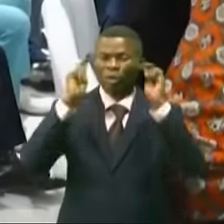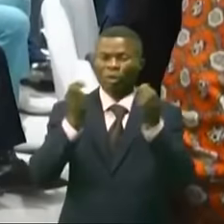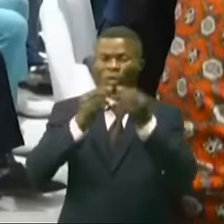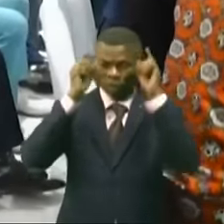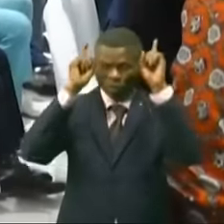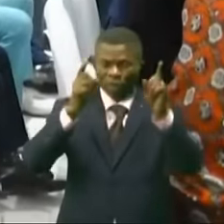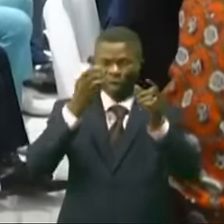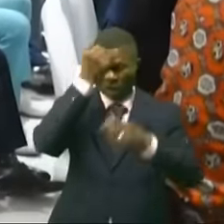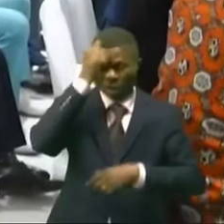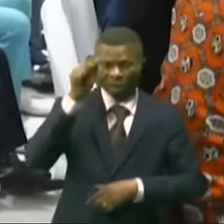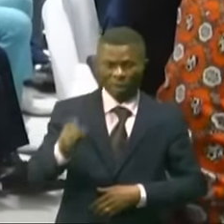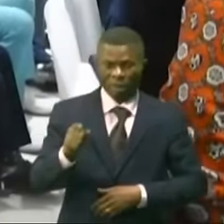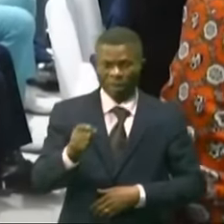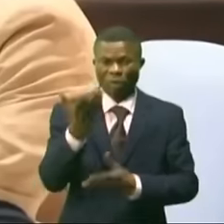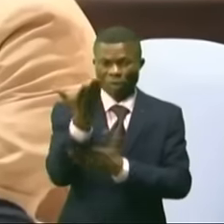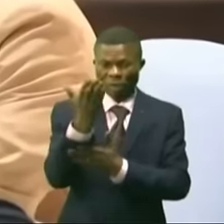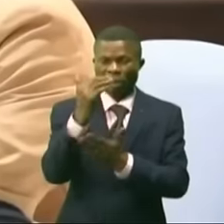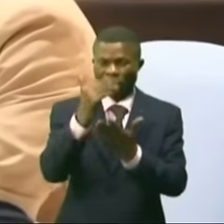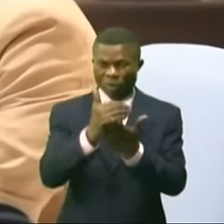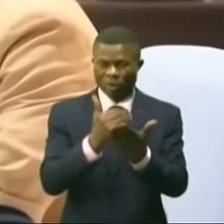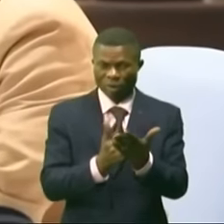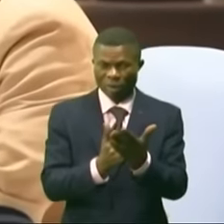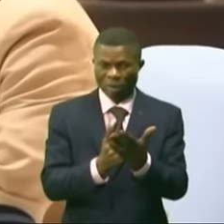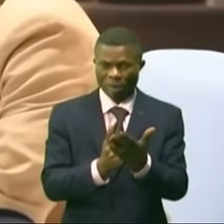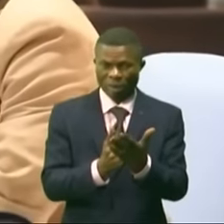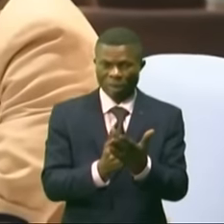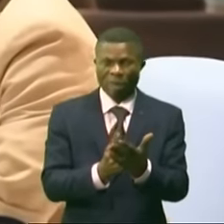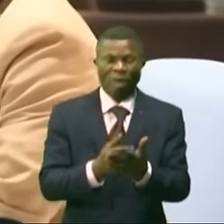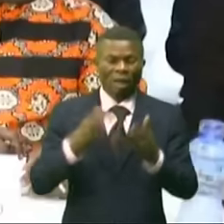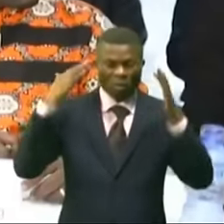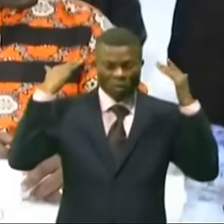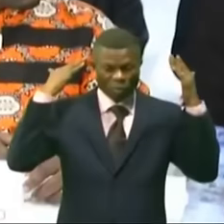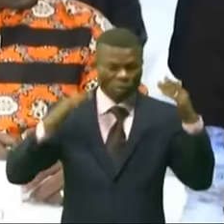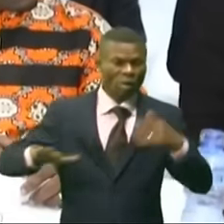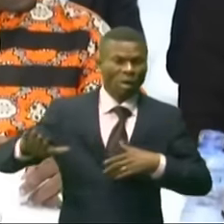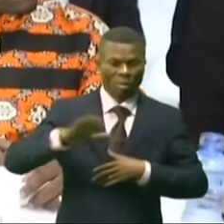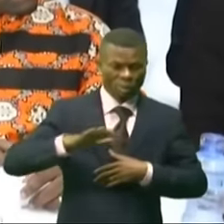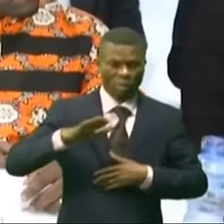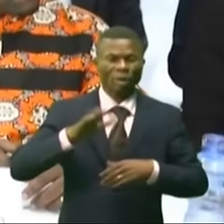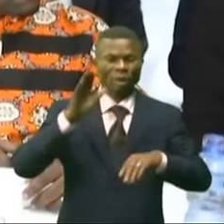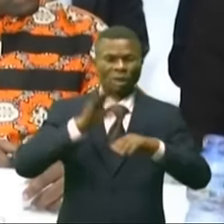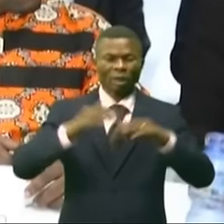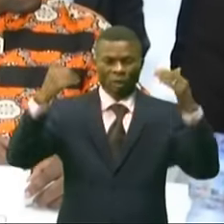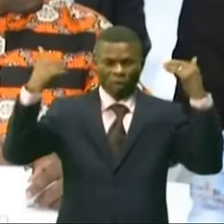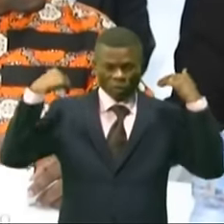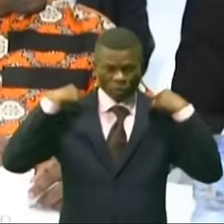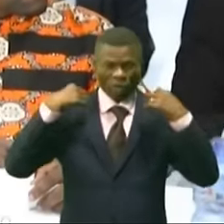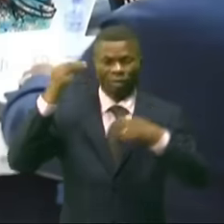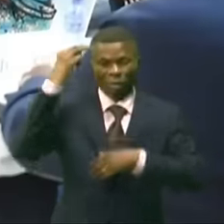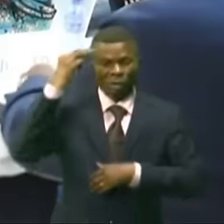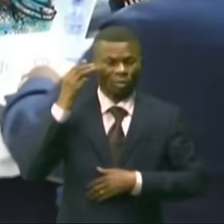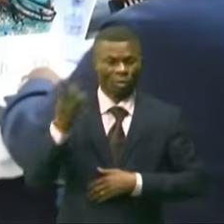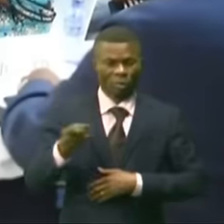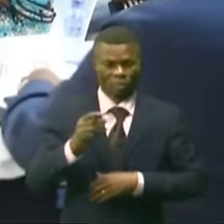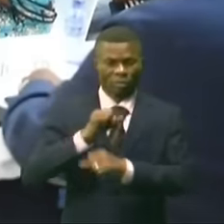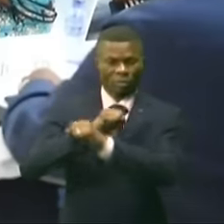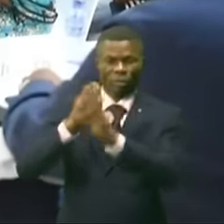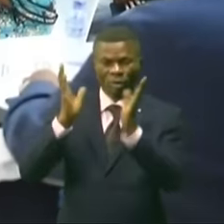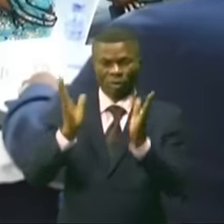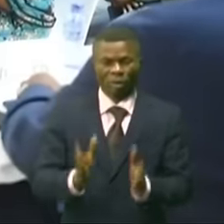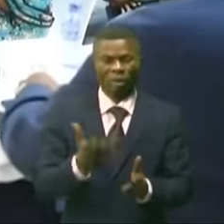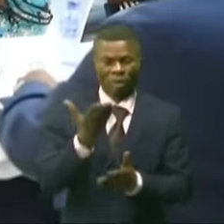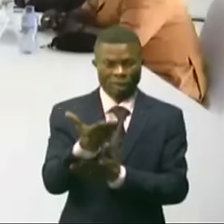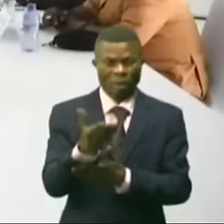sont en grève ces revendications ont trouver un écho favorable auprès de l'autorité de tutelle le ban syndical